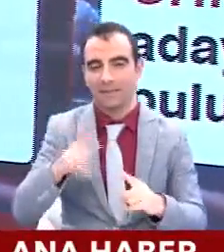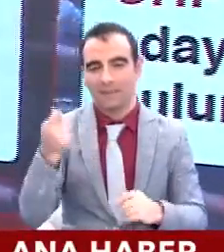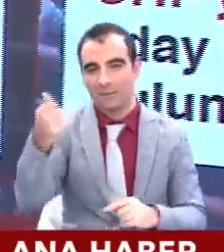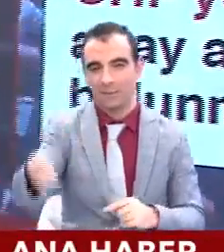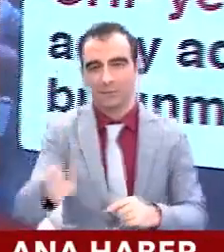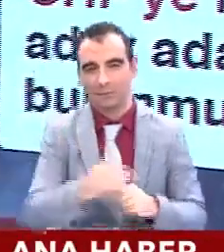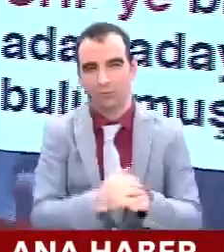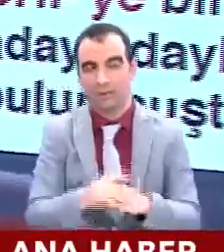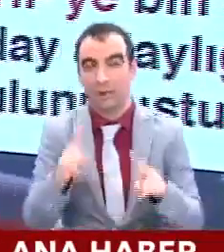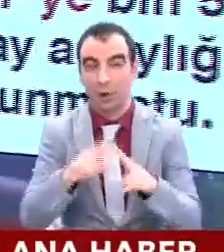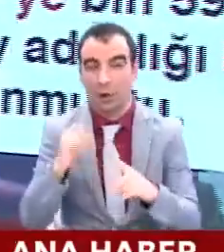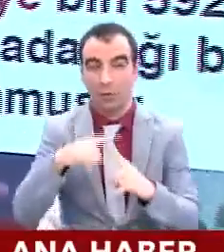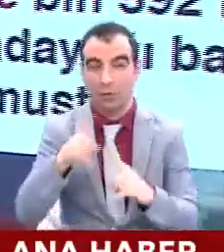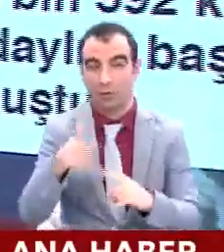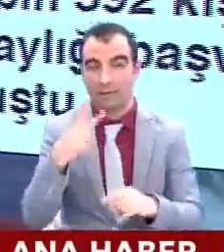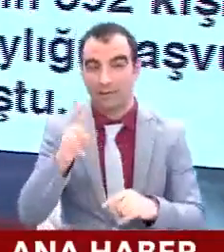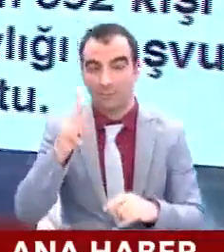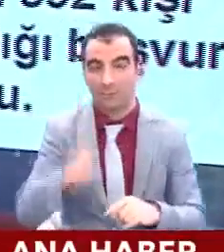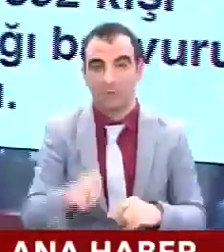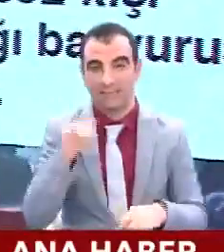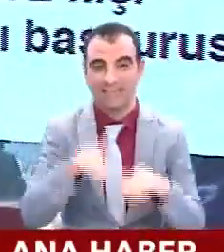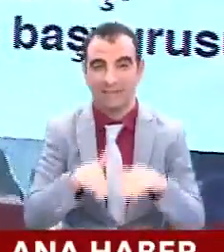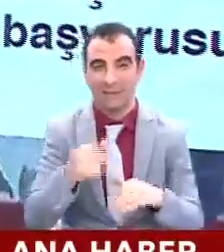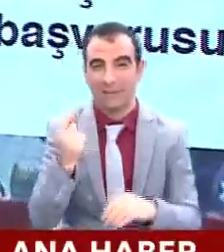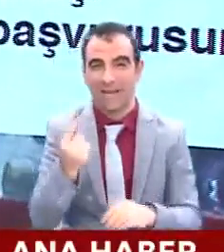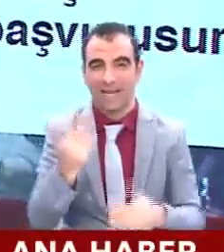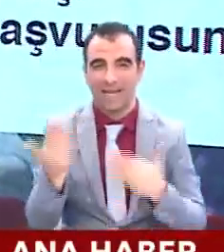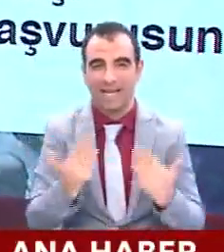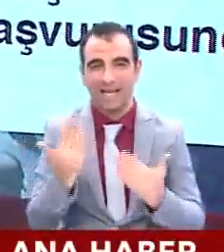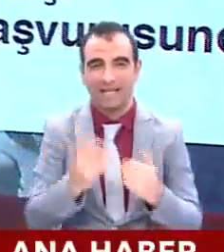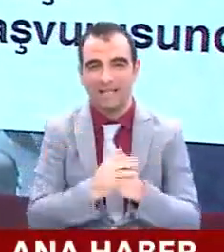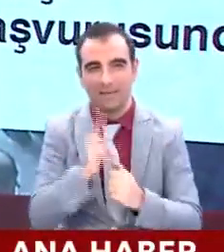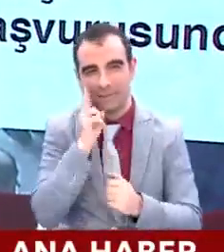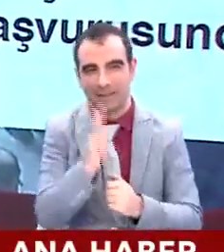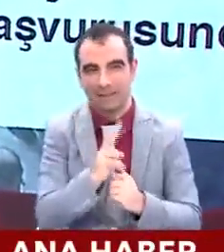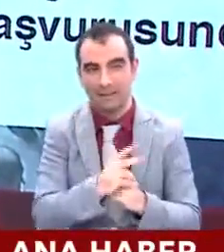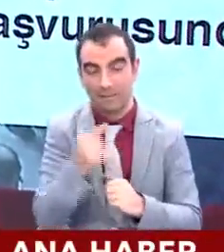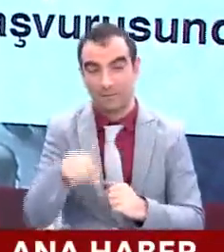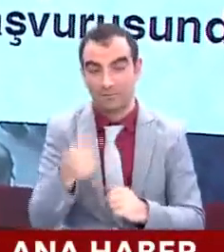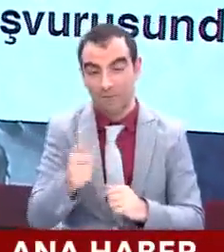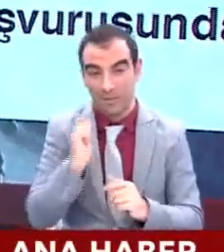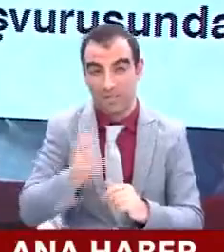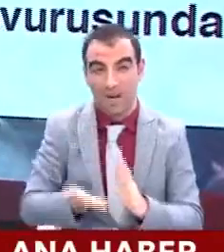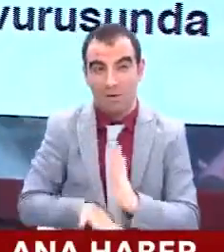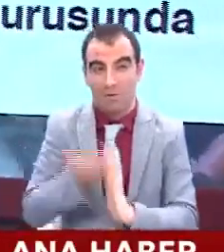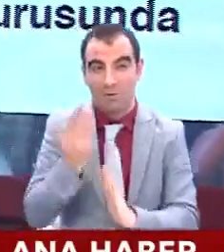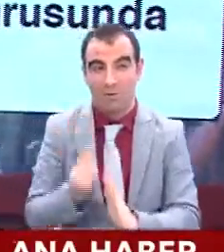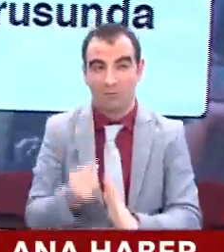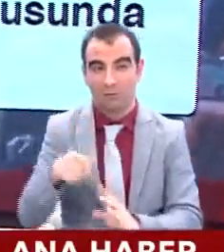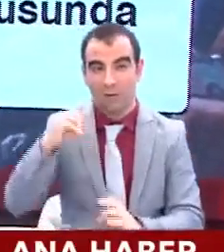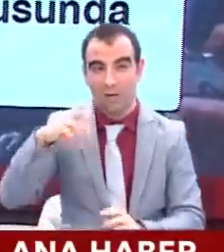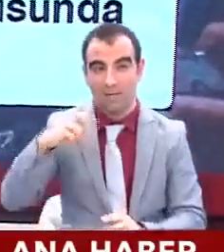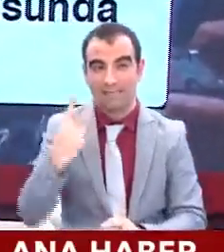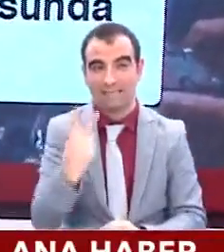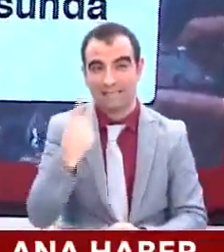ödeyecekler not 2018 seçimlerinde fiyatlar ne kadardı bakın bayağı pahalanmış gördüğünüz gibi AK